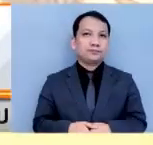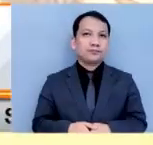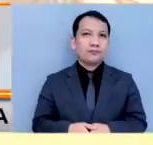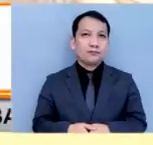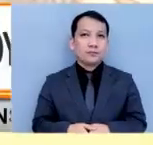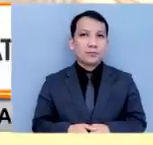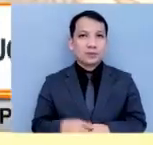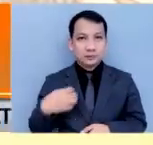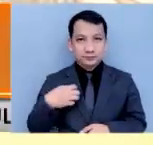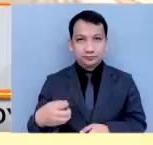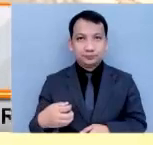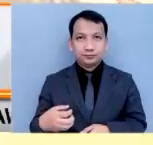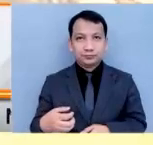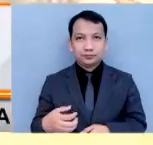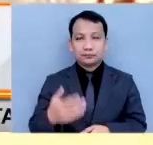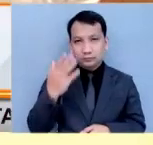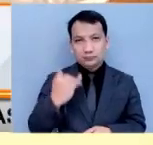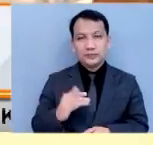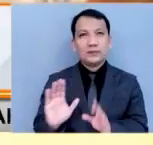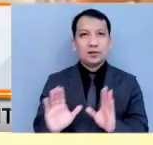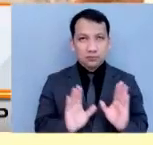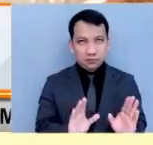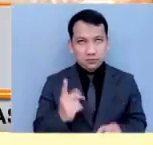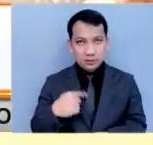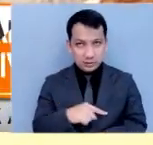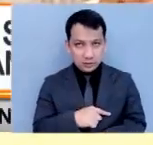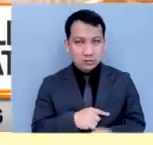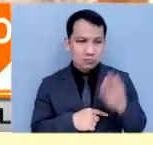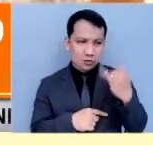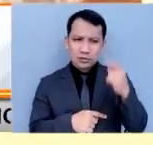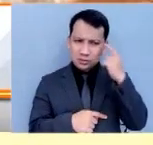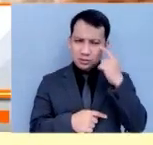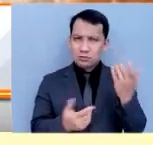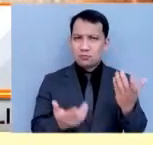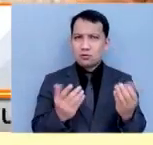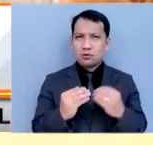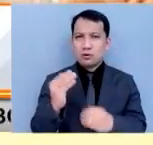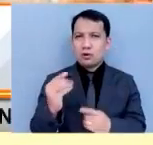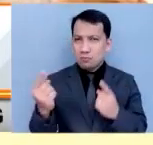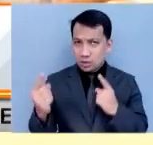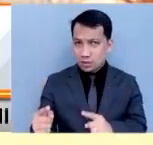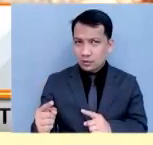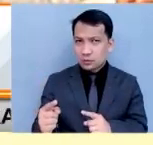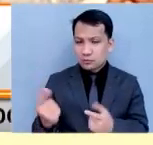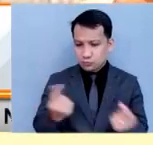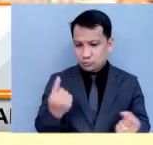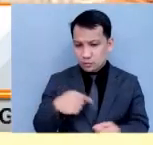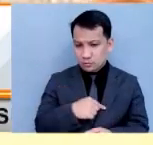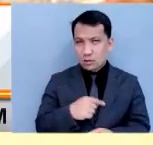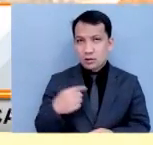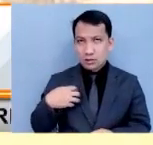isang pulis. Naging kalmado lang po tayo ma'am kasi iniisip po rin po natin ano po yung gagawin po namin bilang